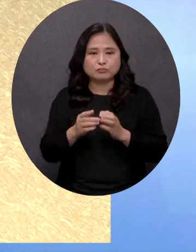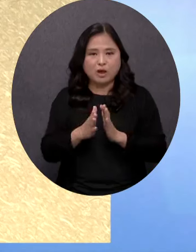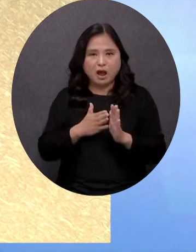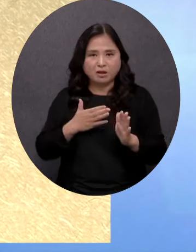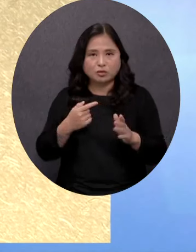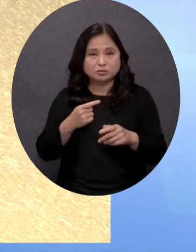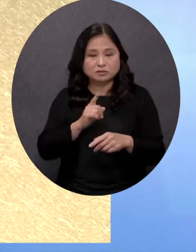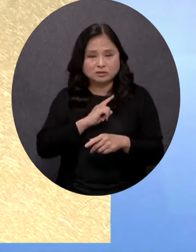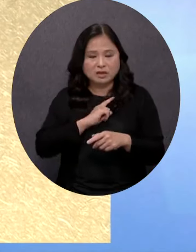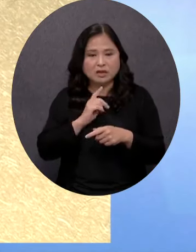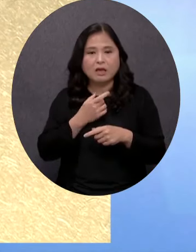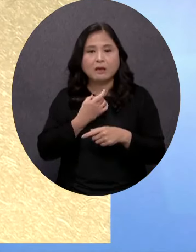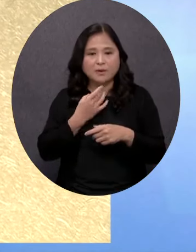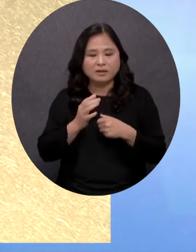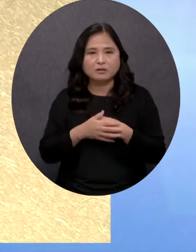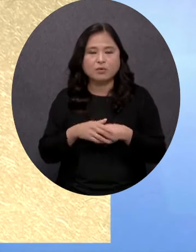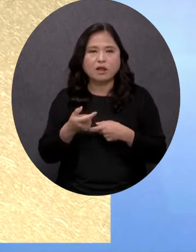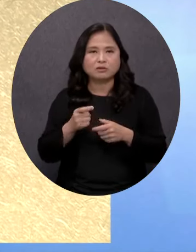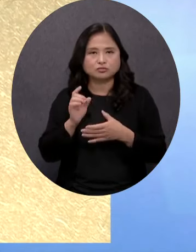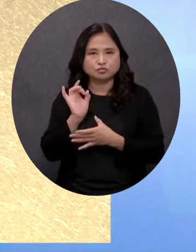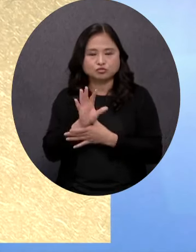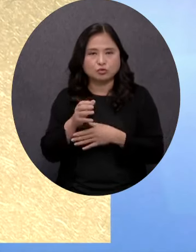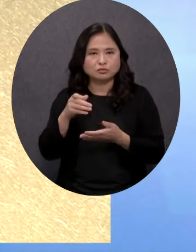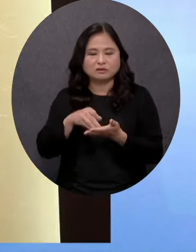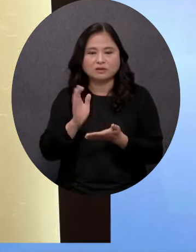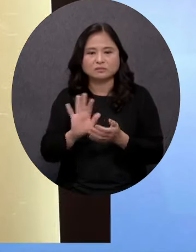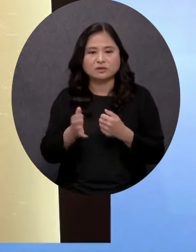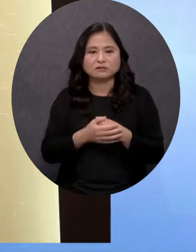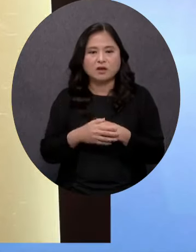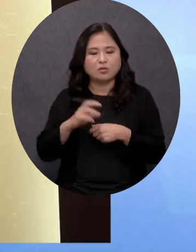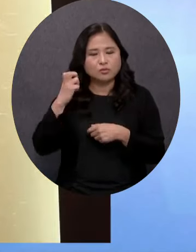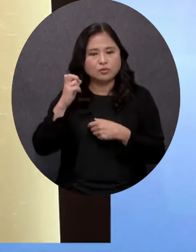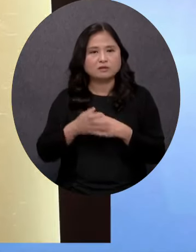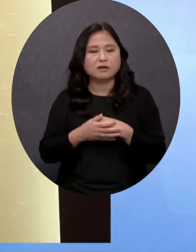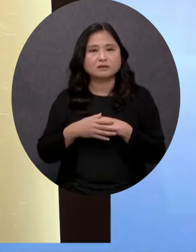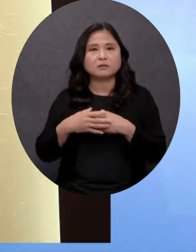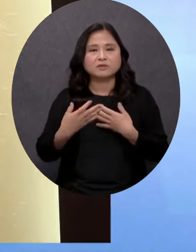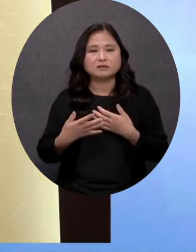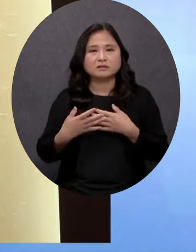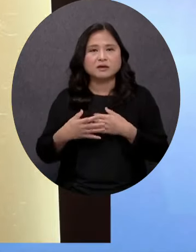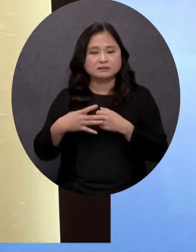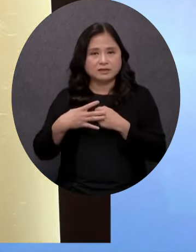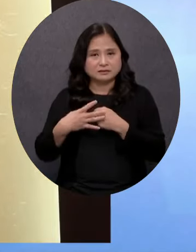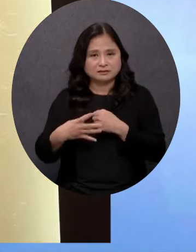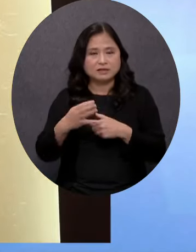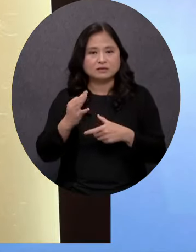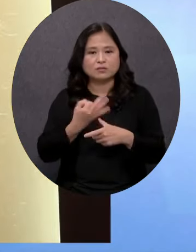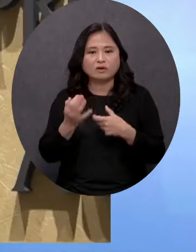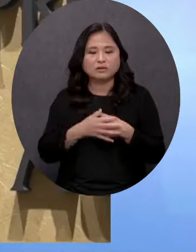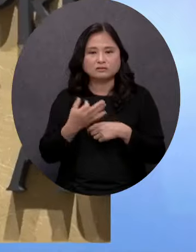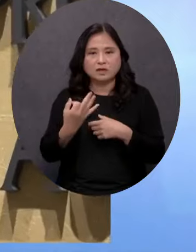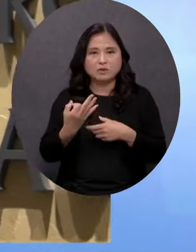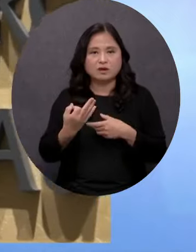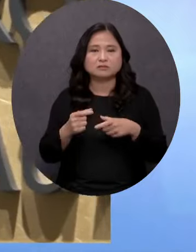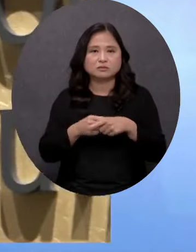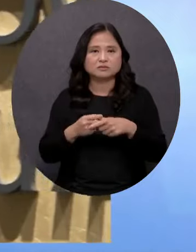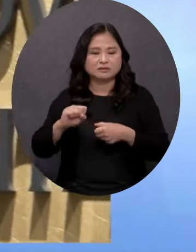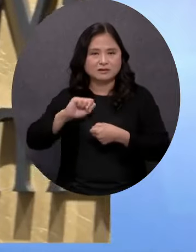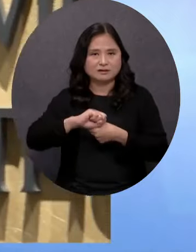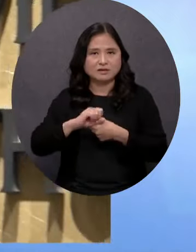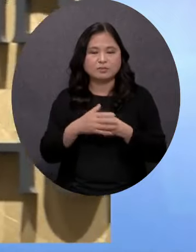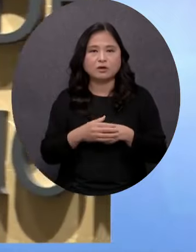用预早注册登记。积金局预计今年第四季会有多3间公司加入积金2平台，期望明年年